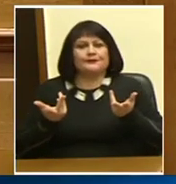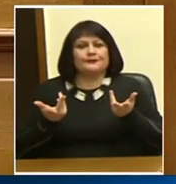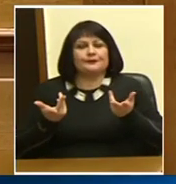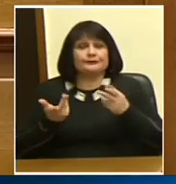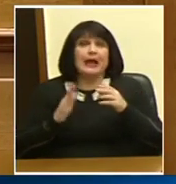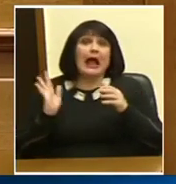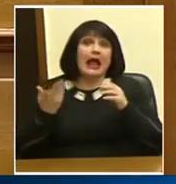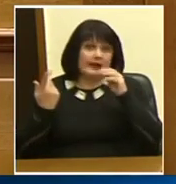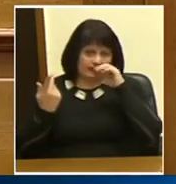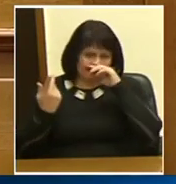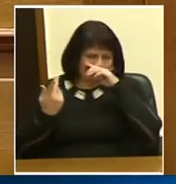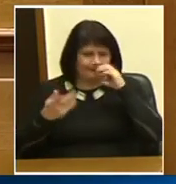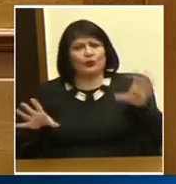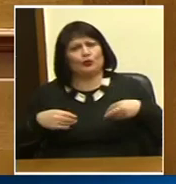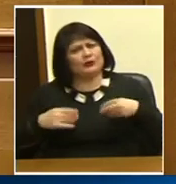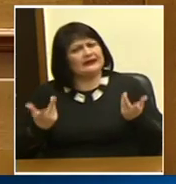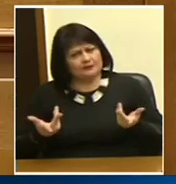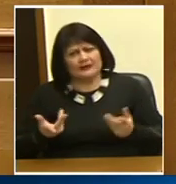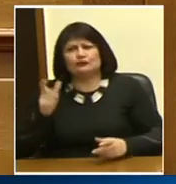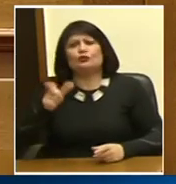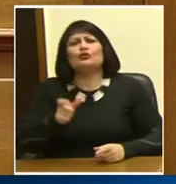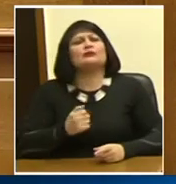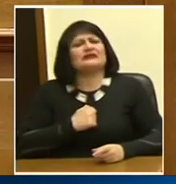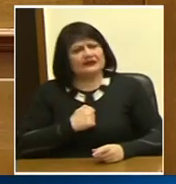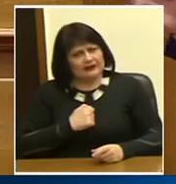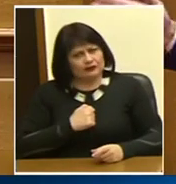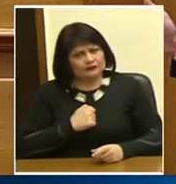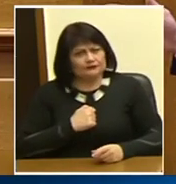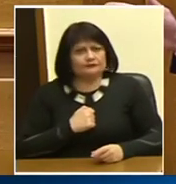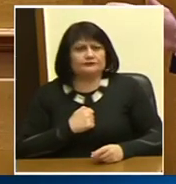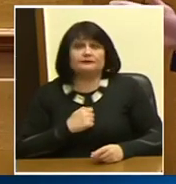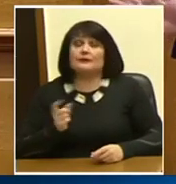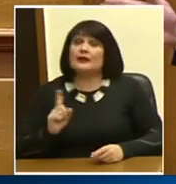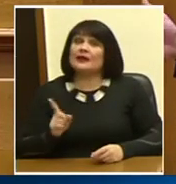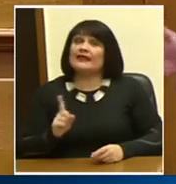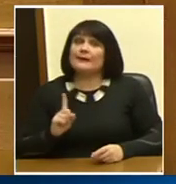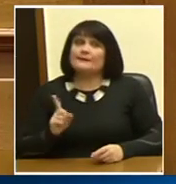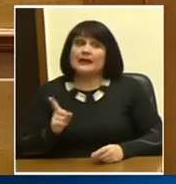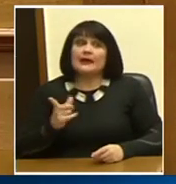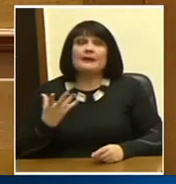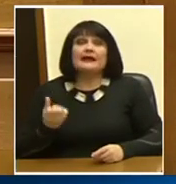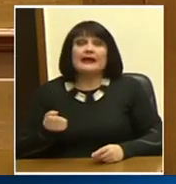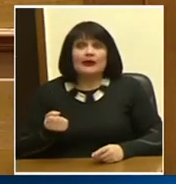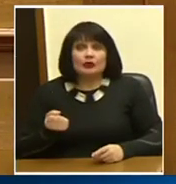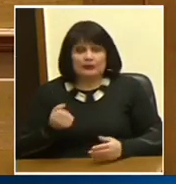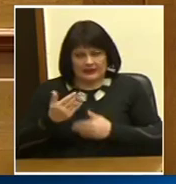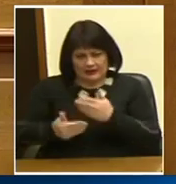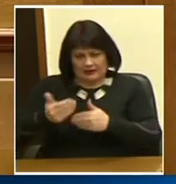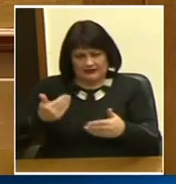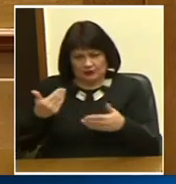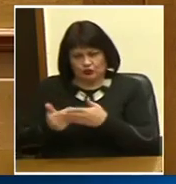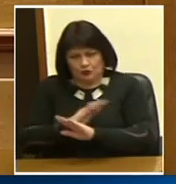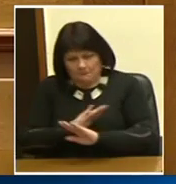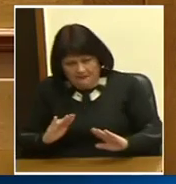αν υιοθετήσουμε την άποψη ότι δεν πρέπει να έχουμε ούτε στο τέλος της διαδικασίας